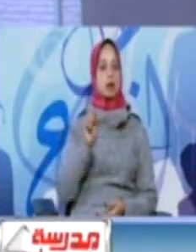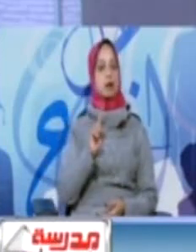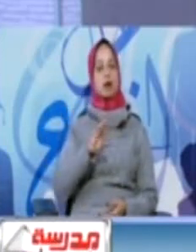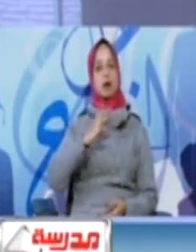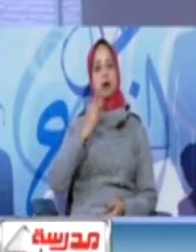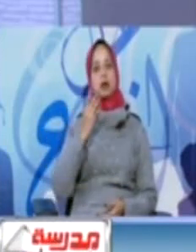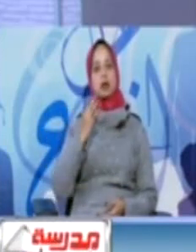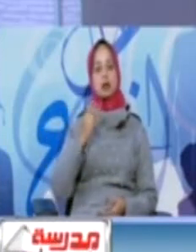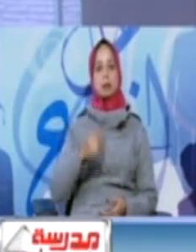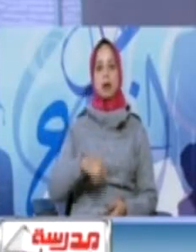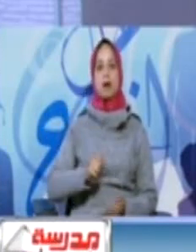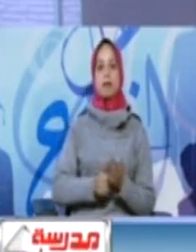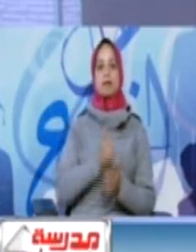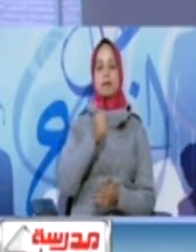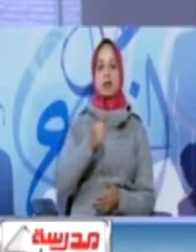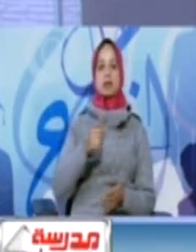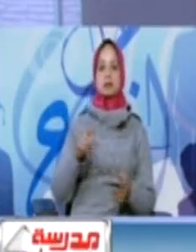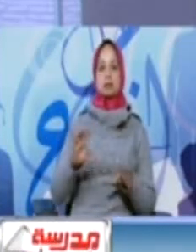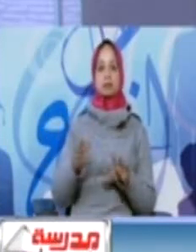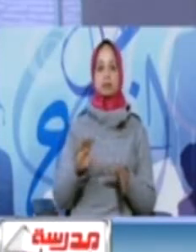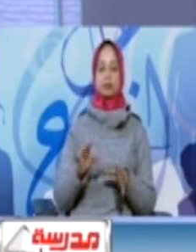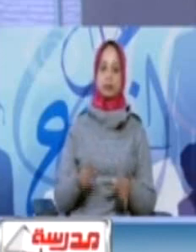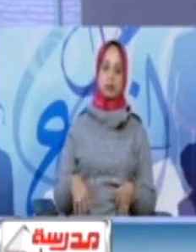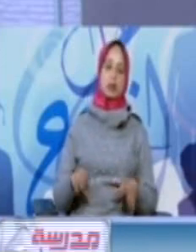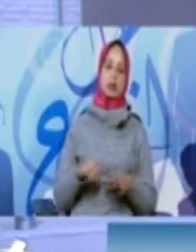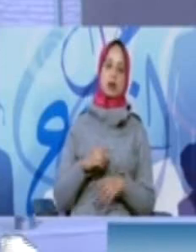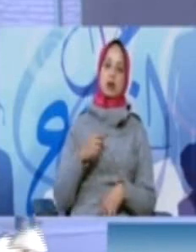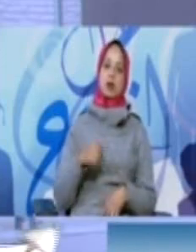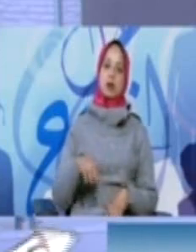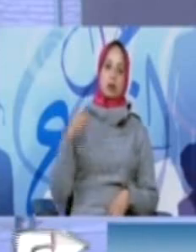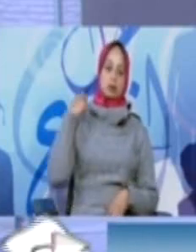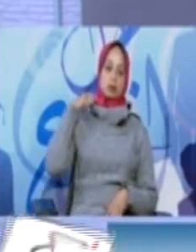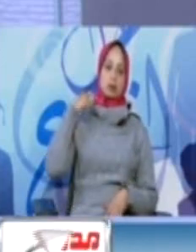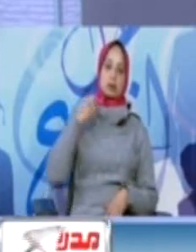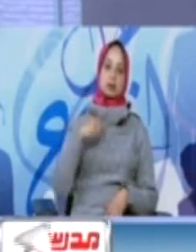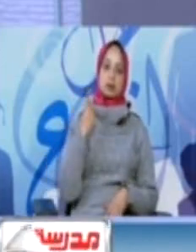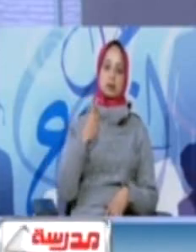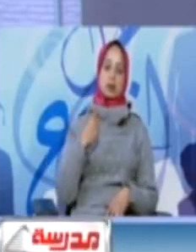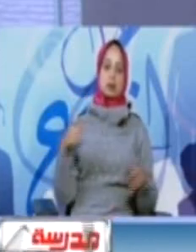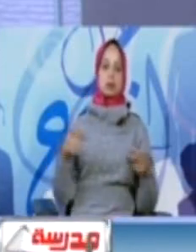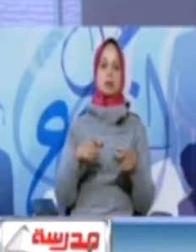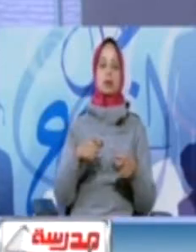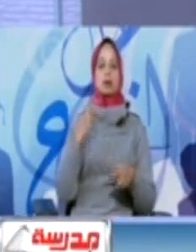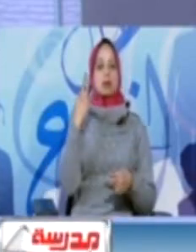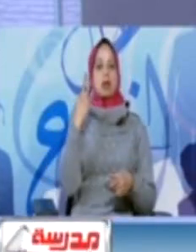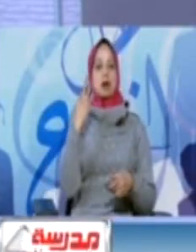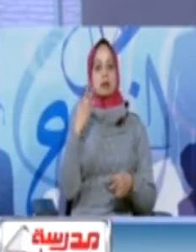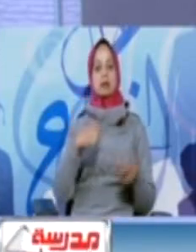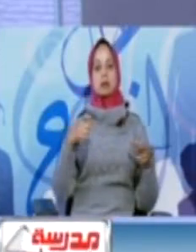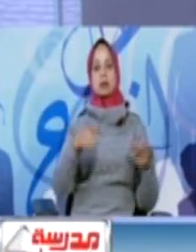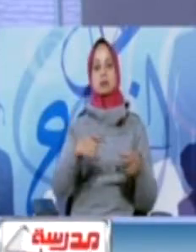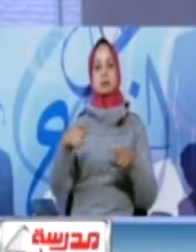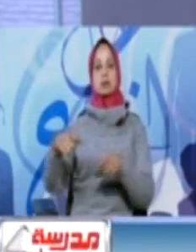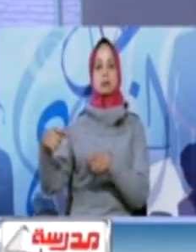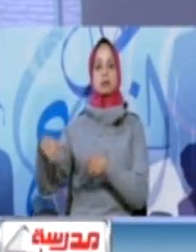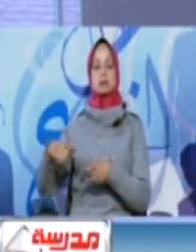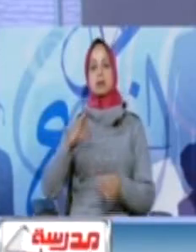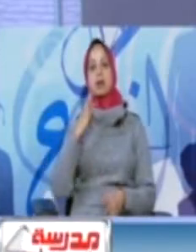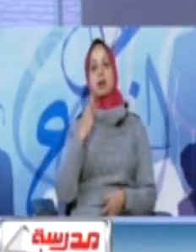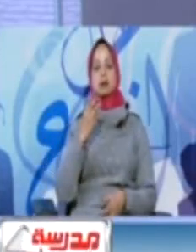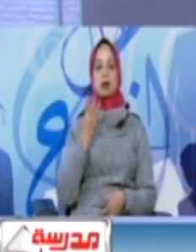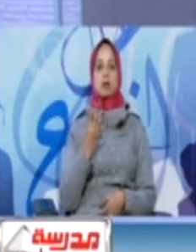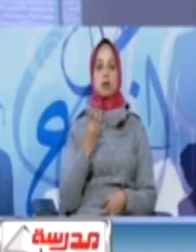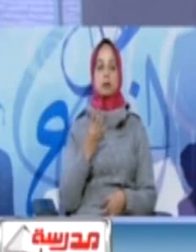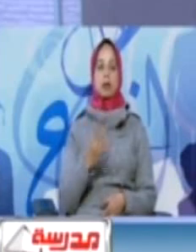متقاربه. طب في الحاله دي نعمل ايه؟ وزاره ائتلافيه مكونه من الثلاث او الاربع احزاب دول، ونسميها وزاره ائتلافيه